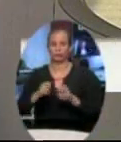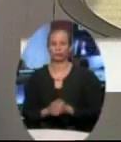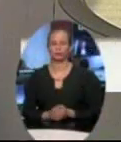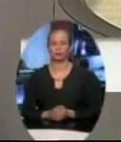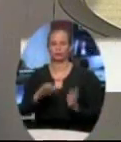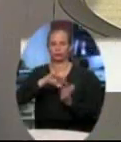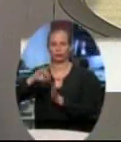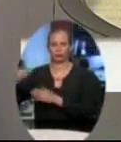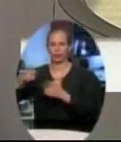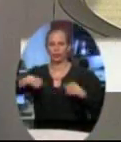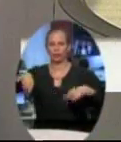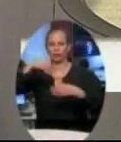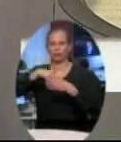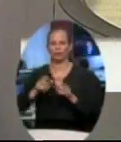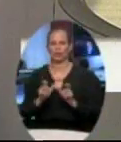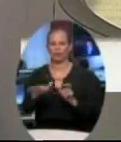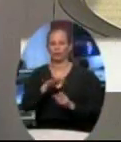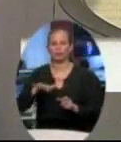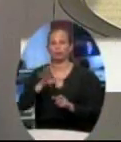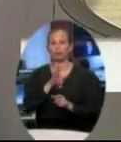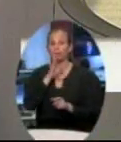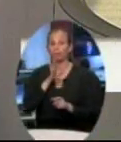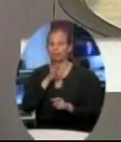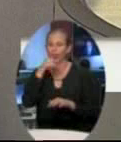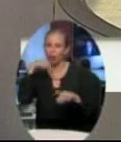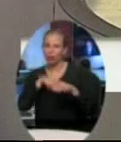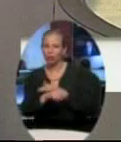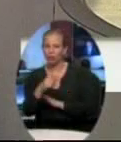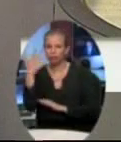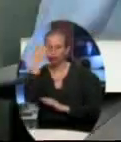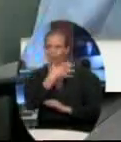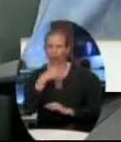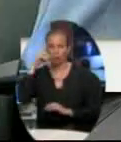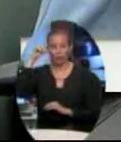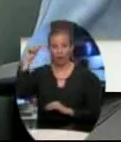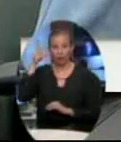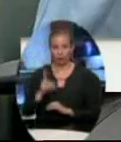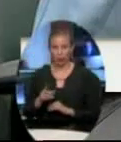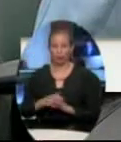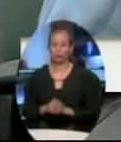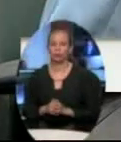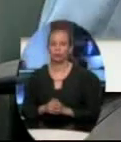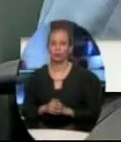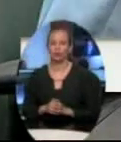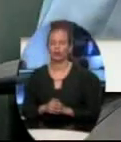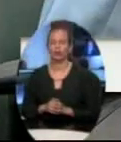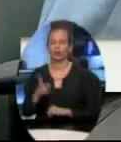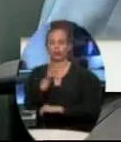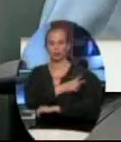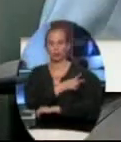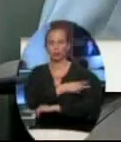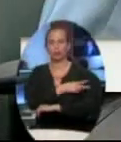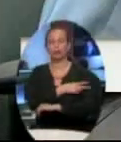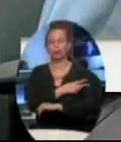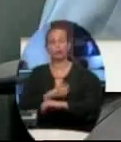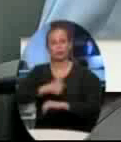ועדת הפנים והגנת הסביבה עסקה בבעיית המסתננים והפליטים בדרום תל אביב. מפקד תחנת משטרה שרת, סגן ניצב צחי שרבי,